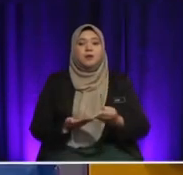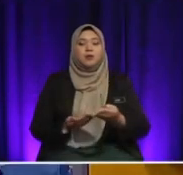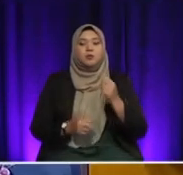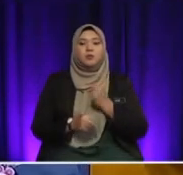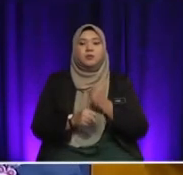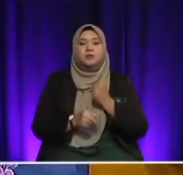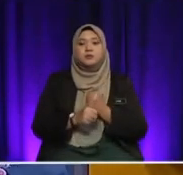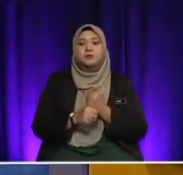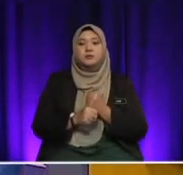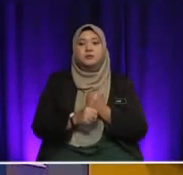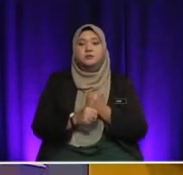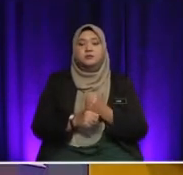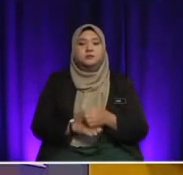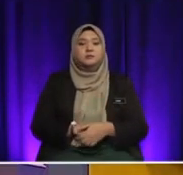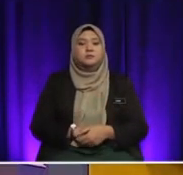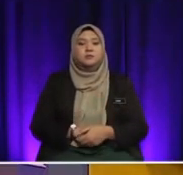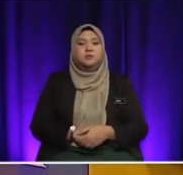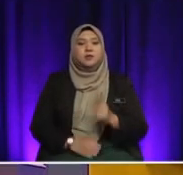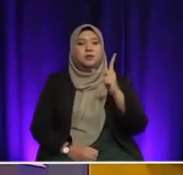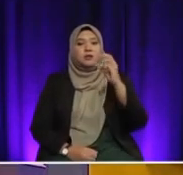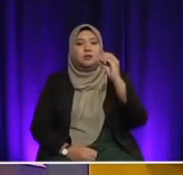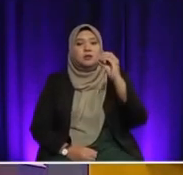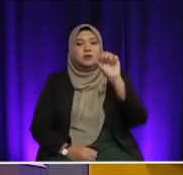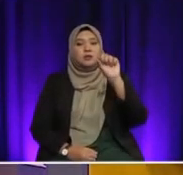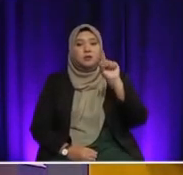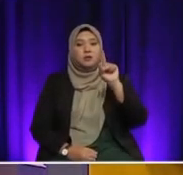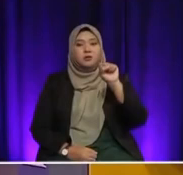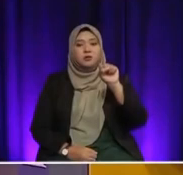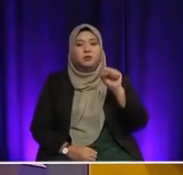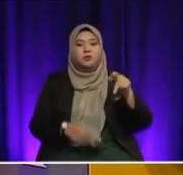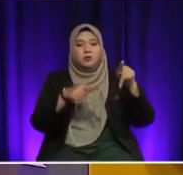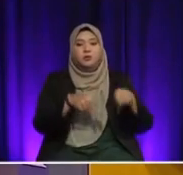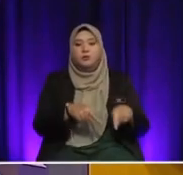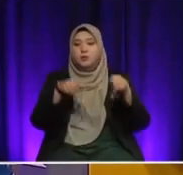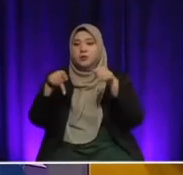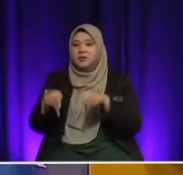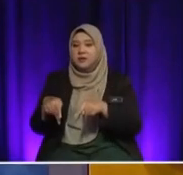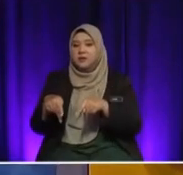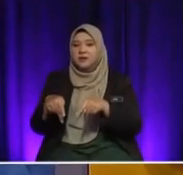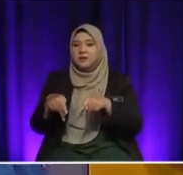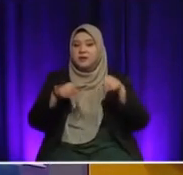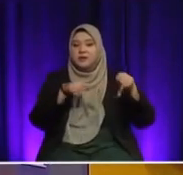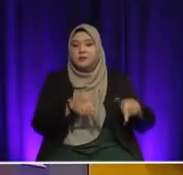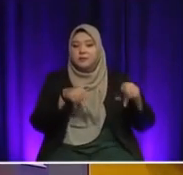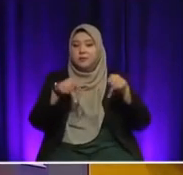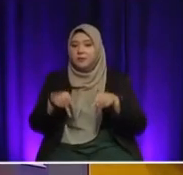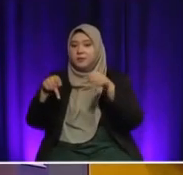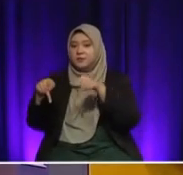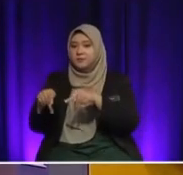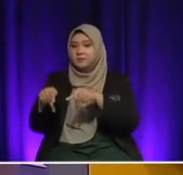Okay. Untuk kos projek pula, kita ada kos bahan, kos upah, kos overhead.